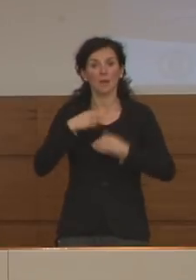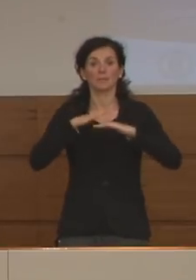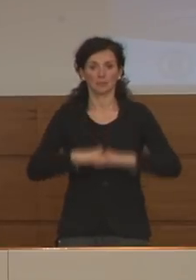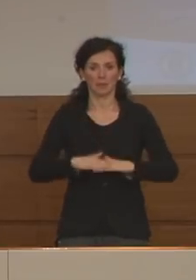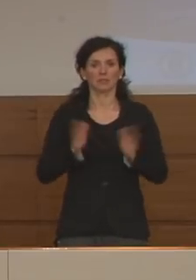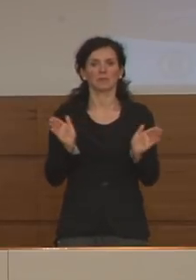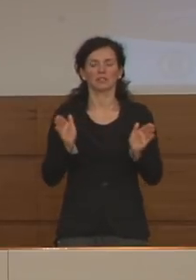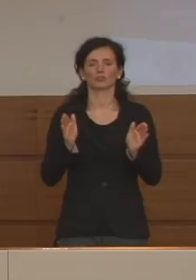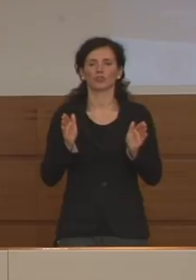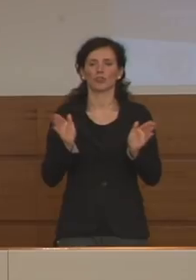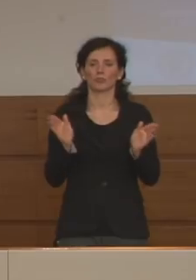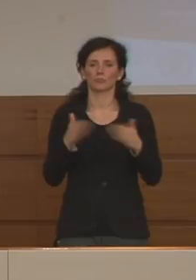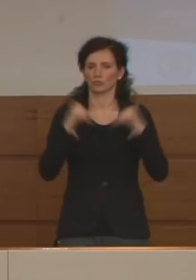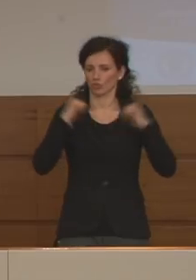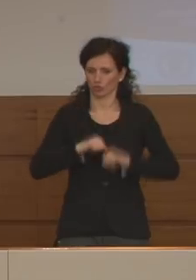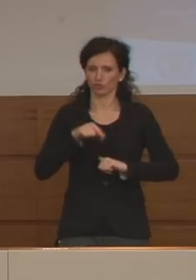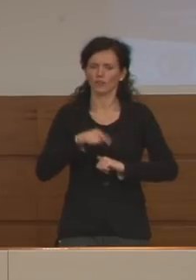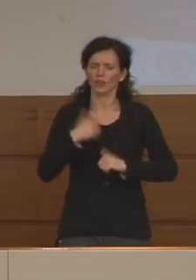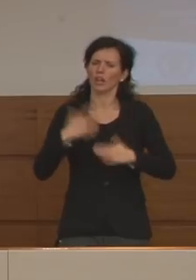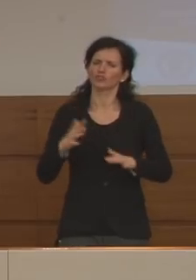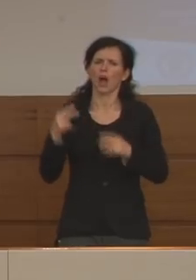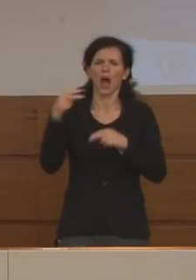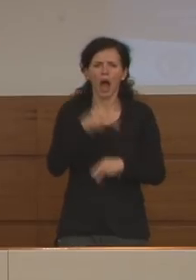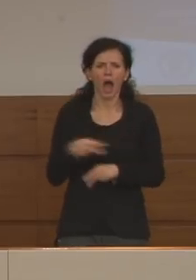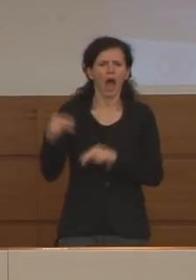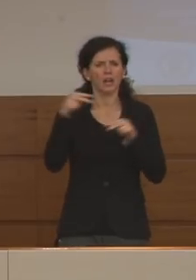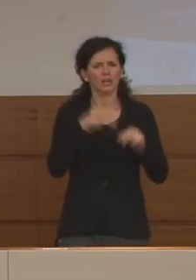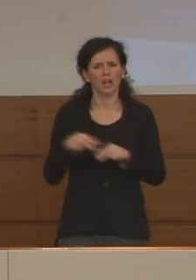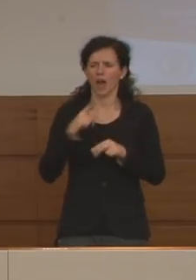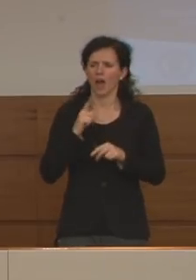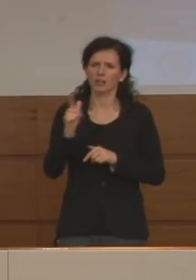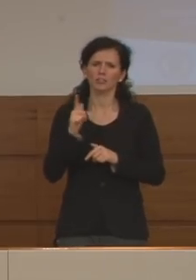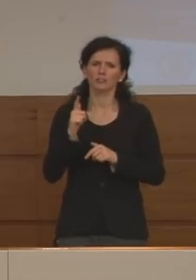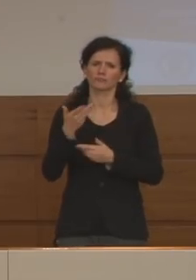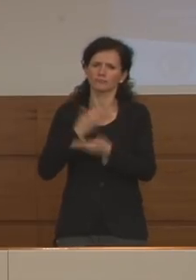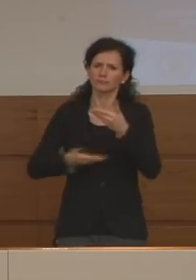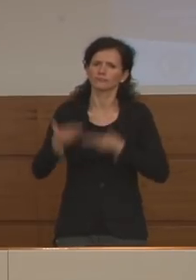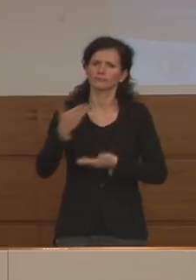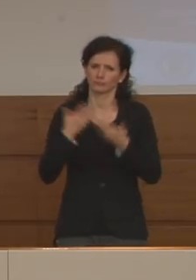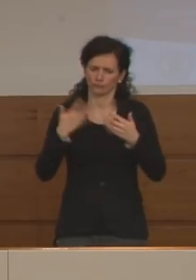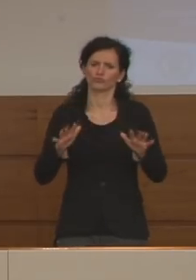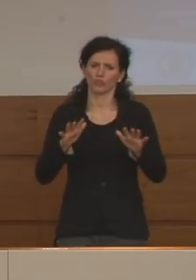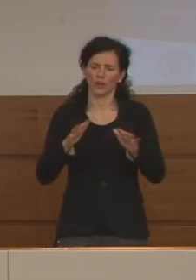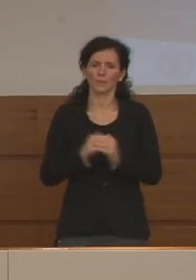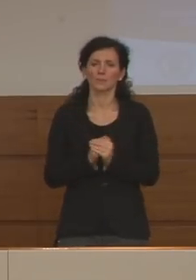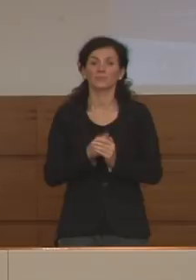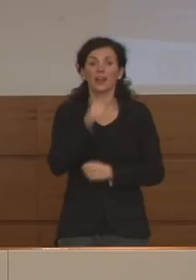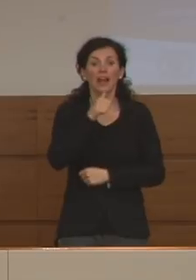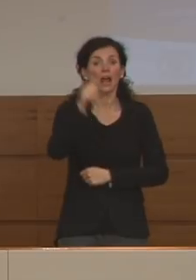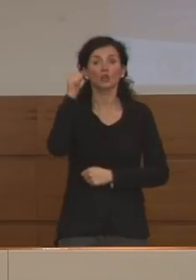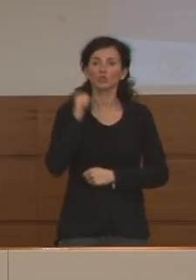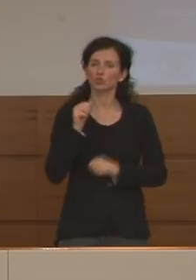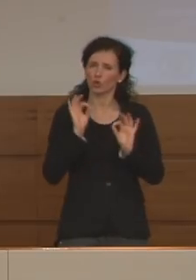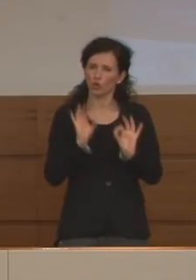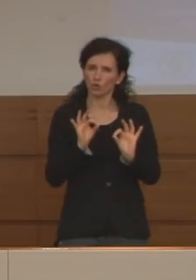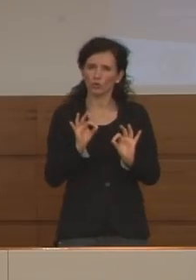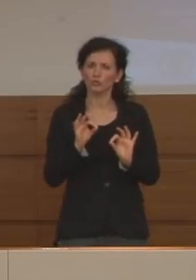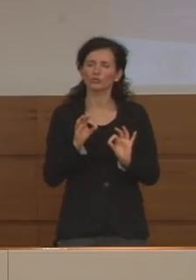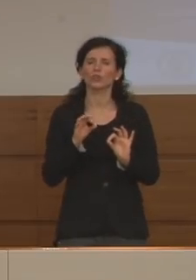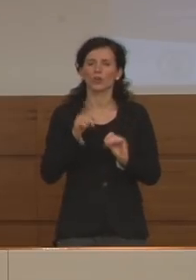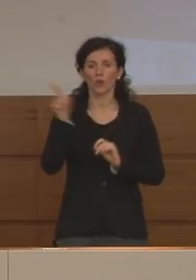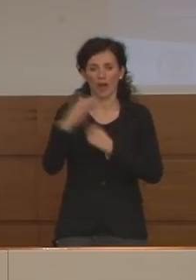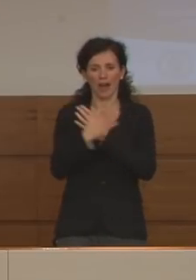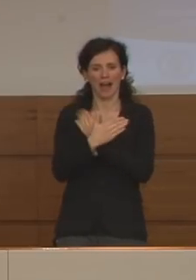che va avanti da anni voglio ricordare che sul finire dell'anno scorso quando c'è stato in